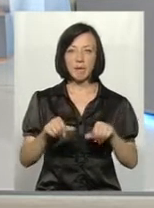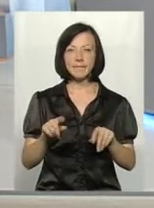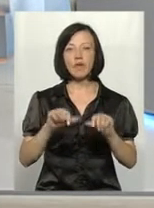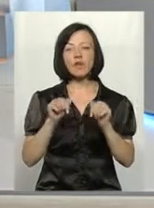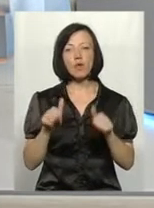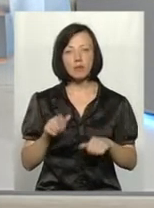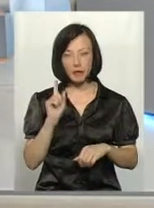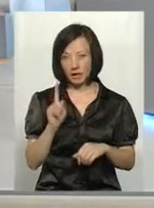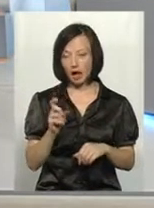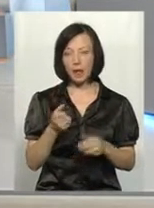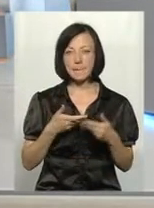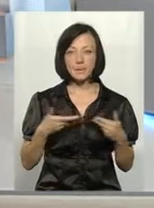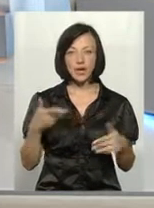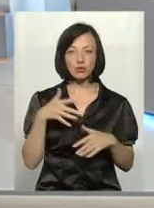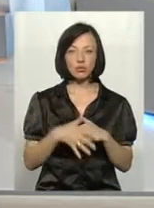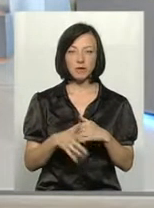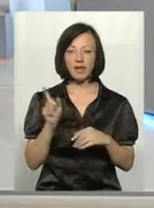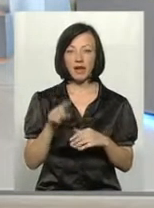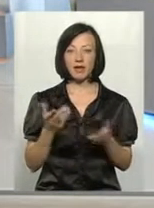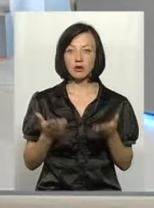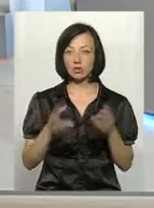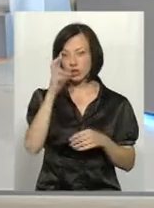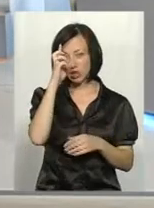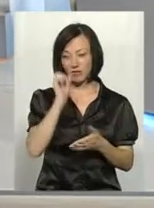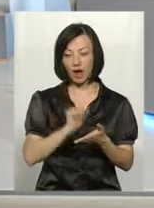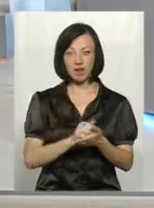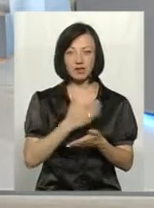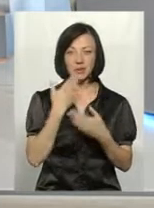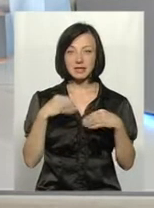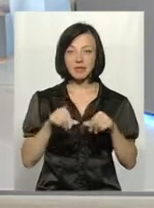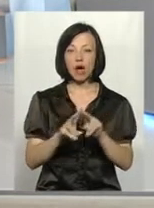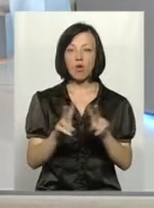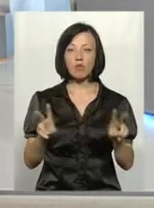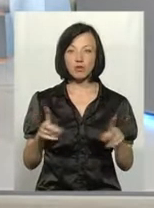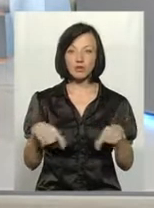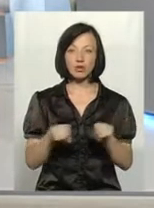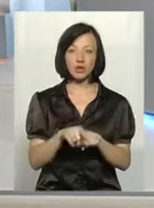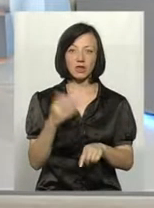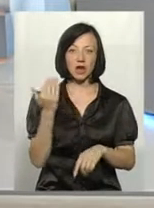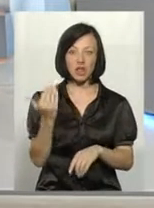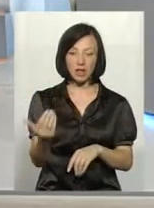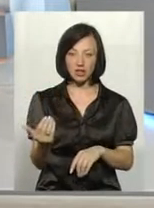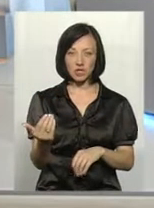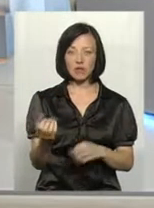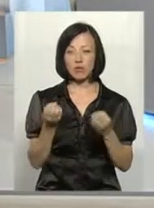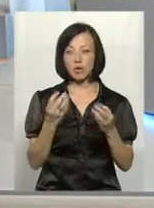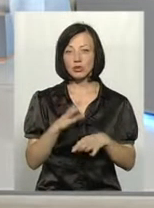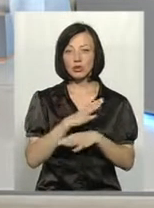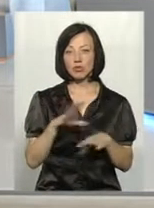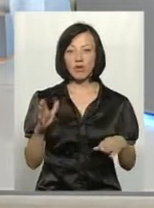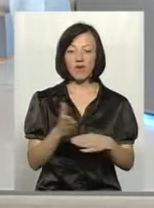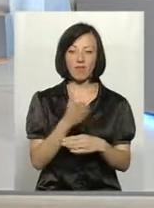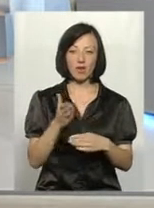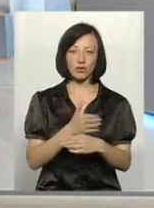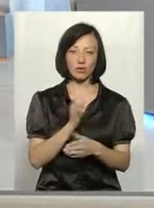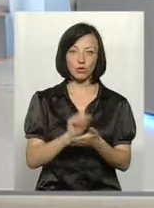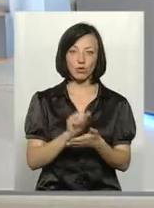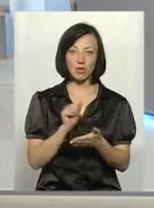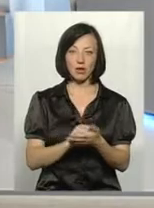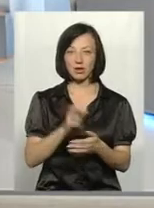оформлять. Але знову ж, ми розуміємо, що навіть якщо немає державного акту, то земля комусь все одно належить, якомусь селянину, просто не було виготовлено ще